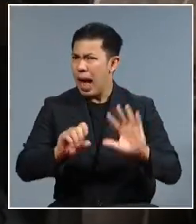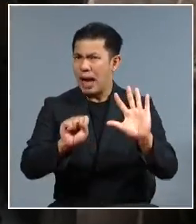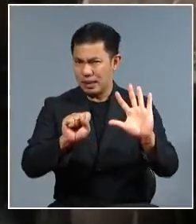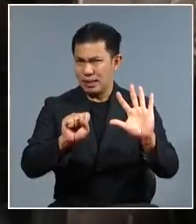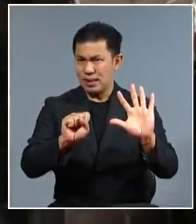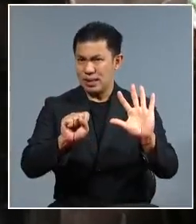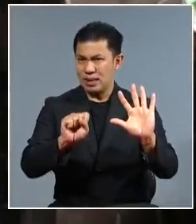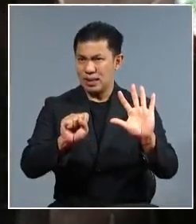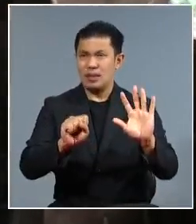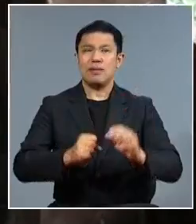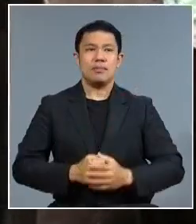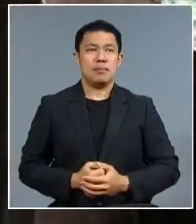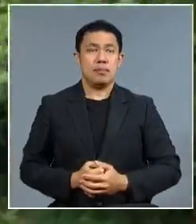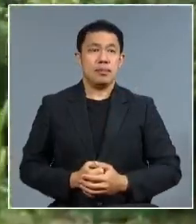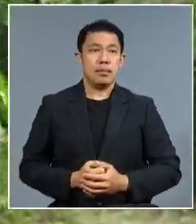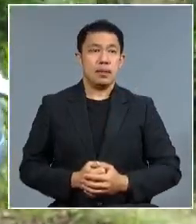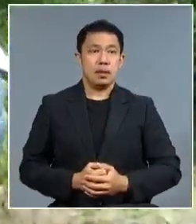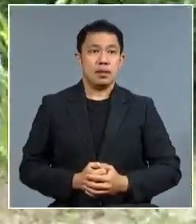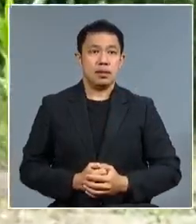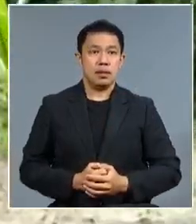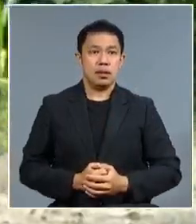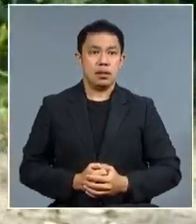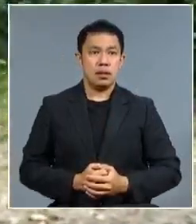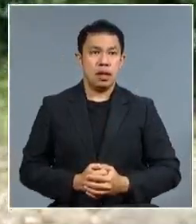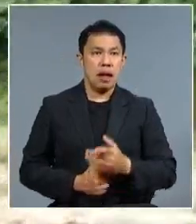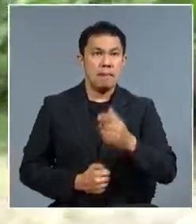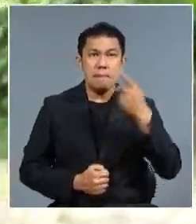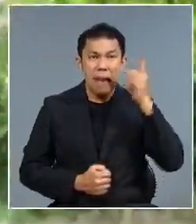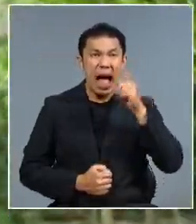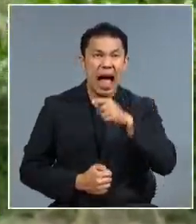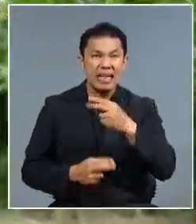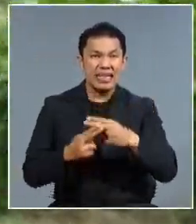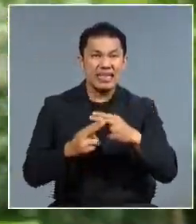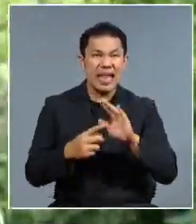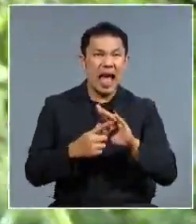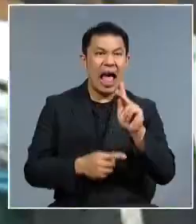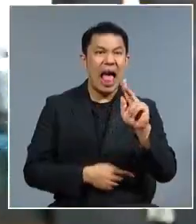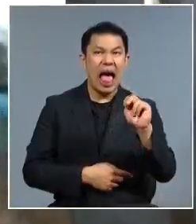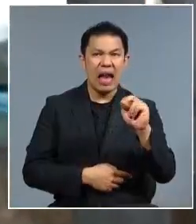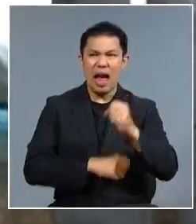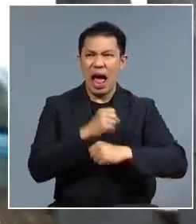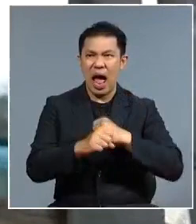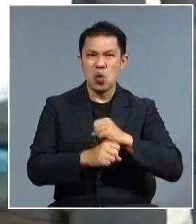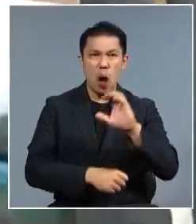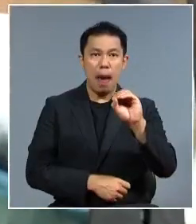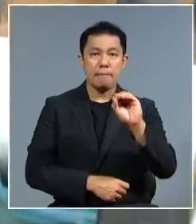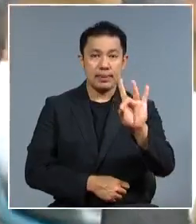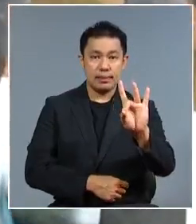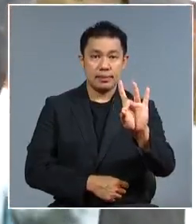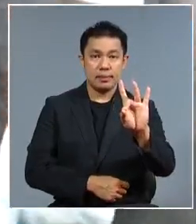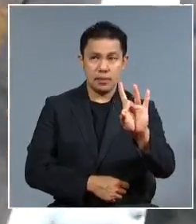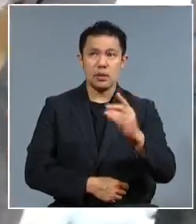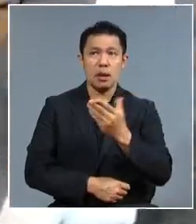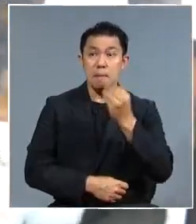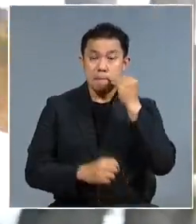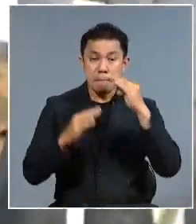าทครับเนี่ยคุณผู้ชมครับจากกรณีของป้าแกนนะฮะหรือว่านางสาวหนูรับจูด้วงครับอายุ58ปีแกก็อ